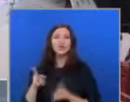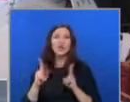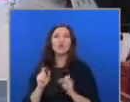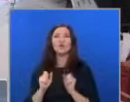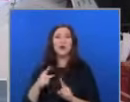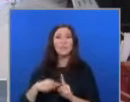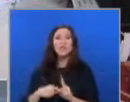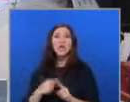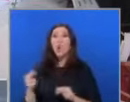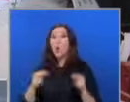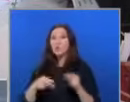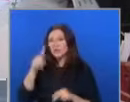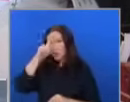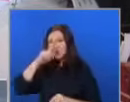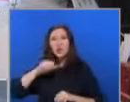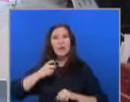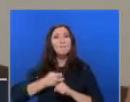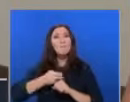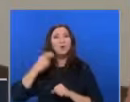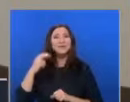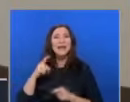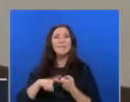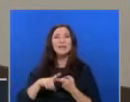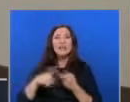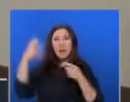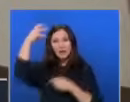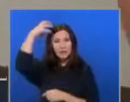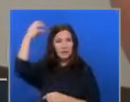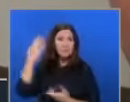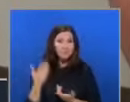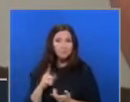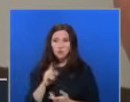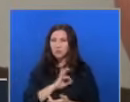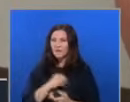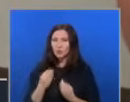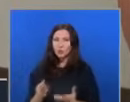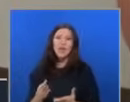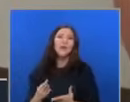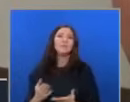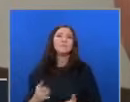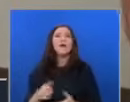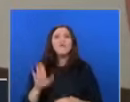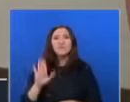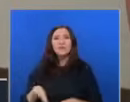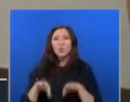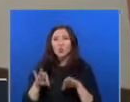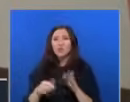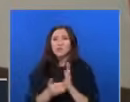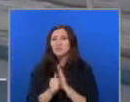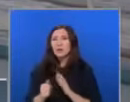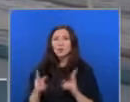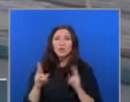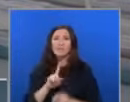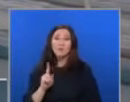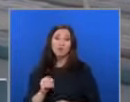столичната болница Княгиня Клементина не успява да го издаде. С документи е готова жената, ние сме готови с експертно решение, не можем да го вкараме в